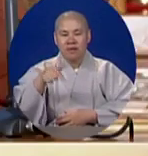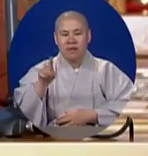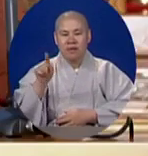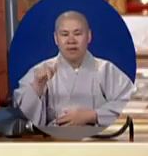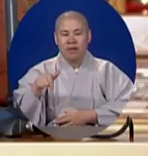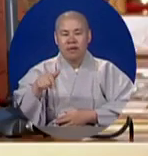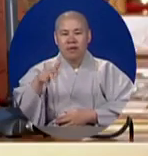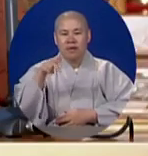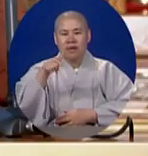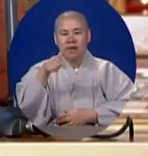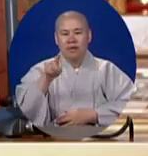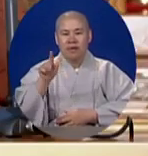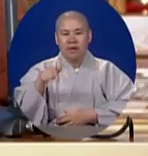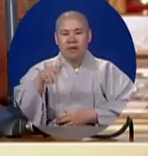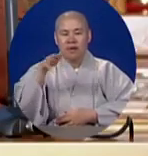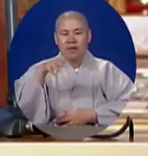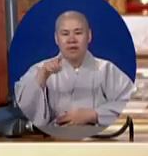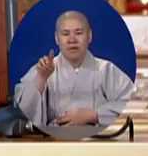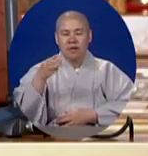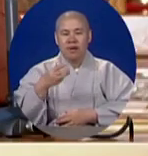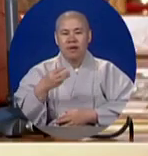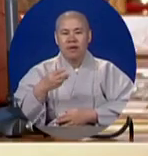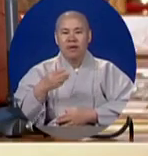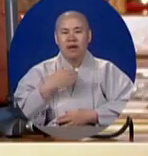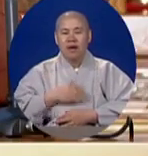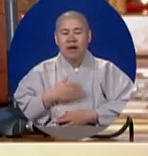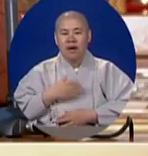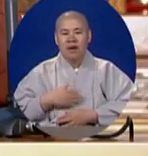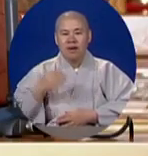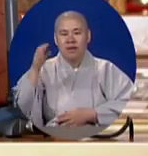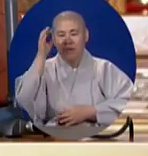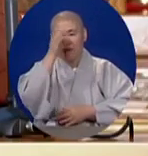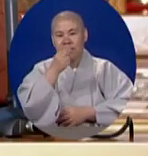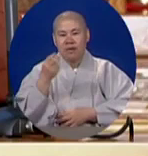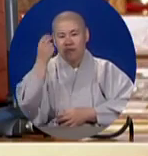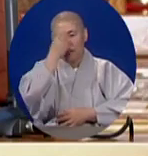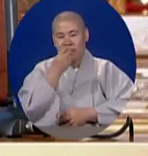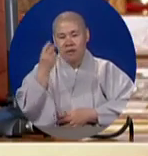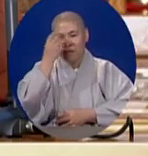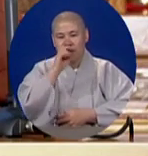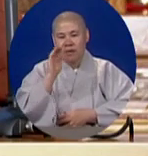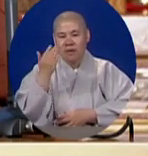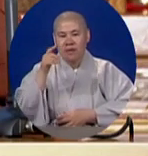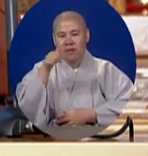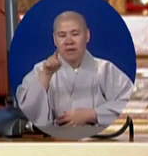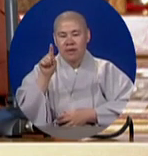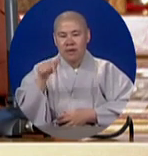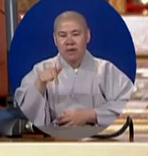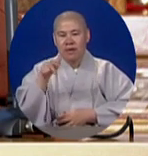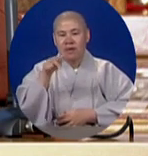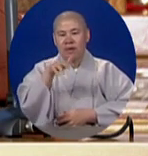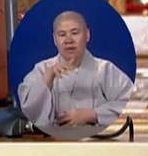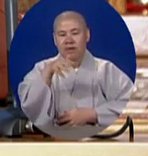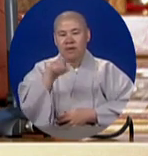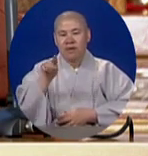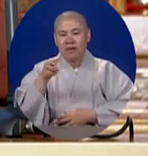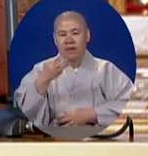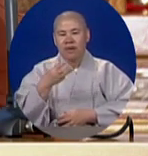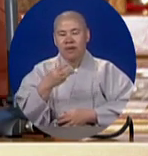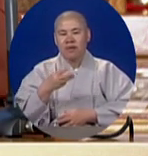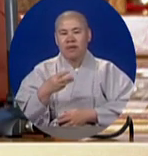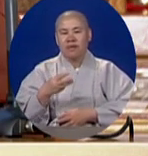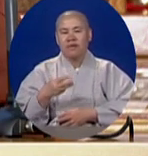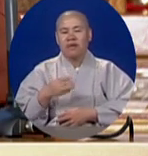각찰이라고 각찰. 알아서 살펴라 이거예요. 각찰. 이게 각지 증무예요. 알아서 살피면